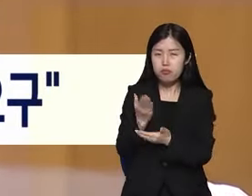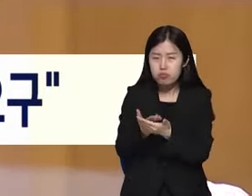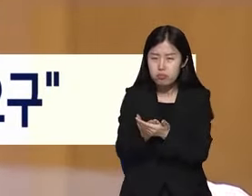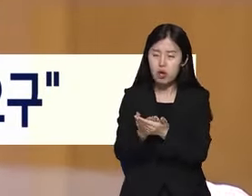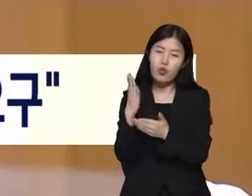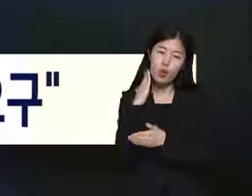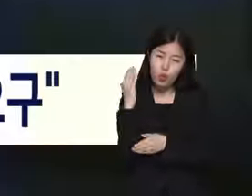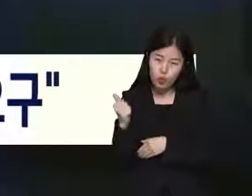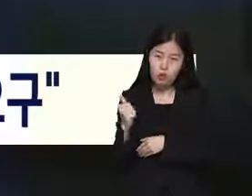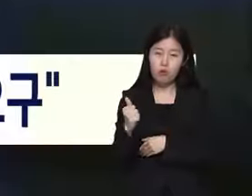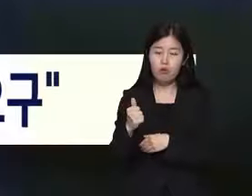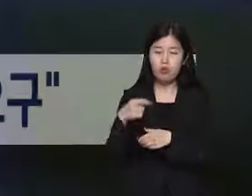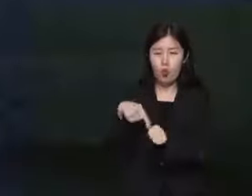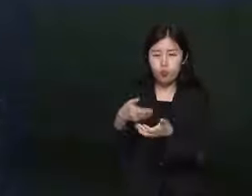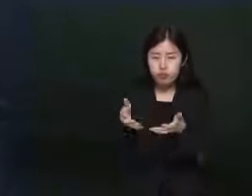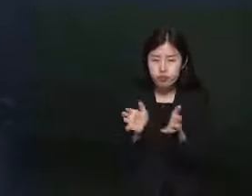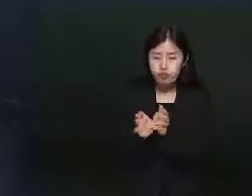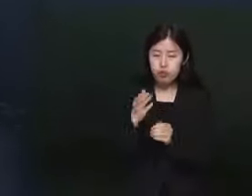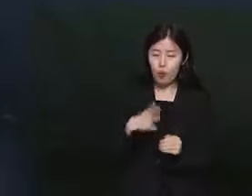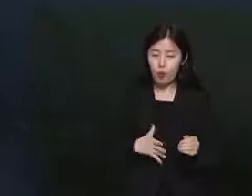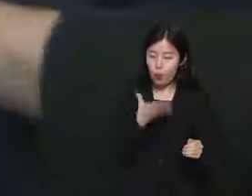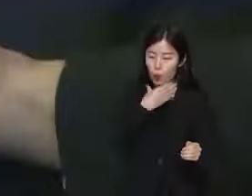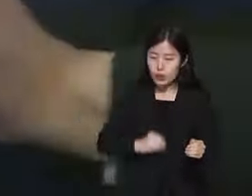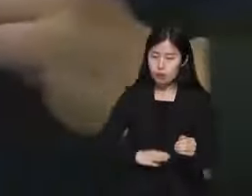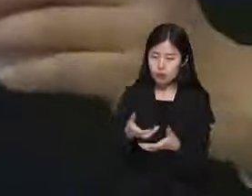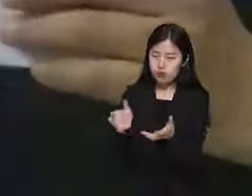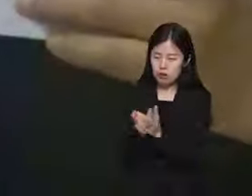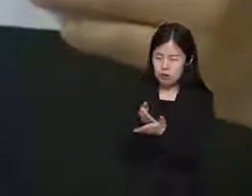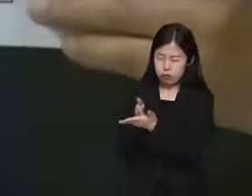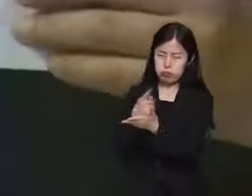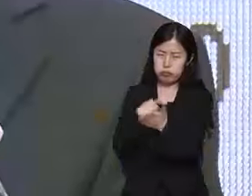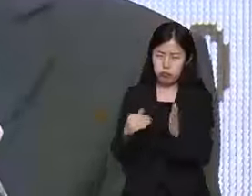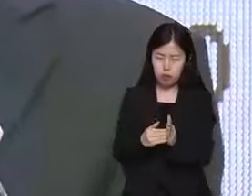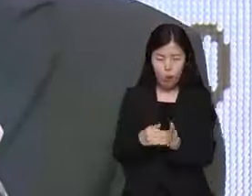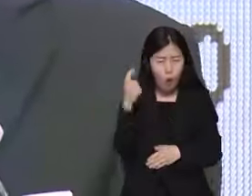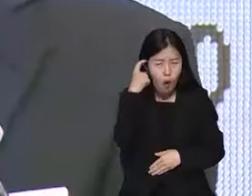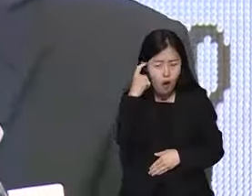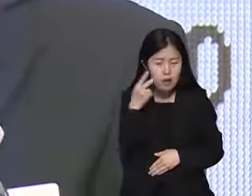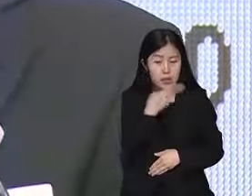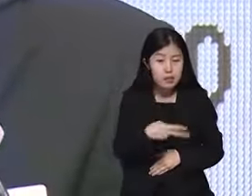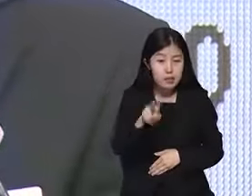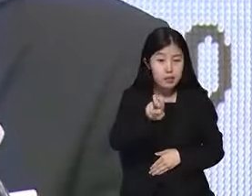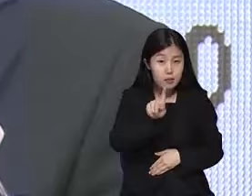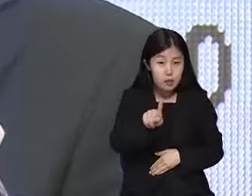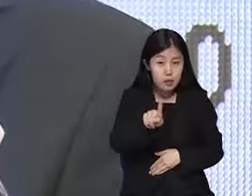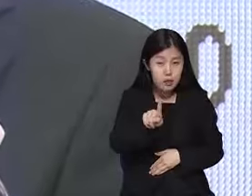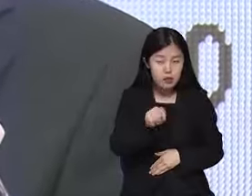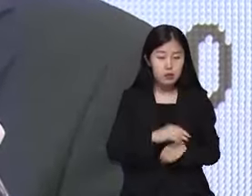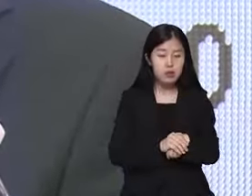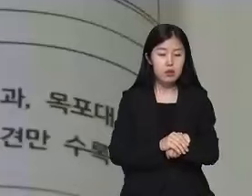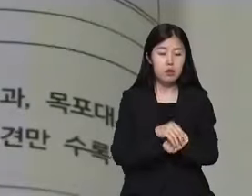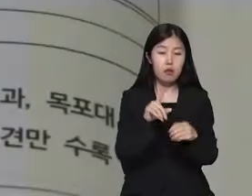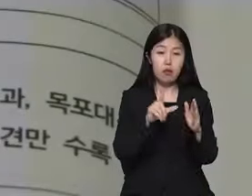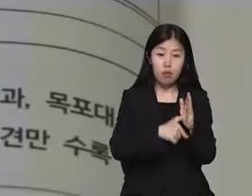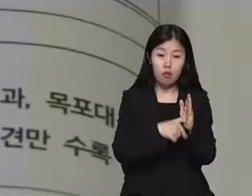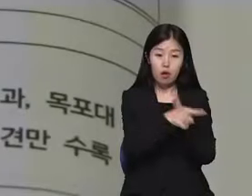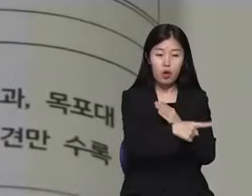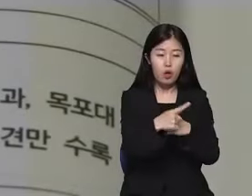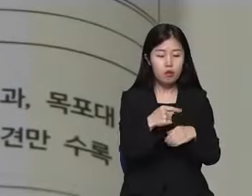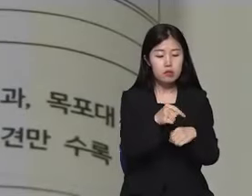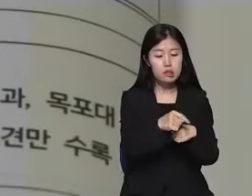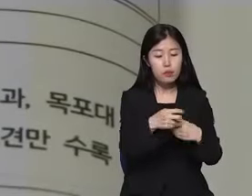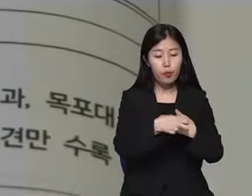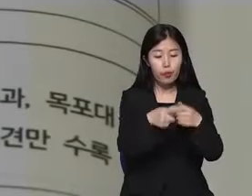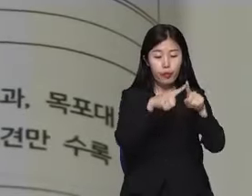밝혔습니다. 불참 이유에 대해서는 전남도가 공개한 2021년 의대 설립 연구 용역을 들었습니다.